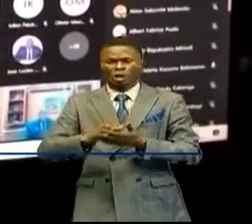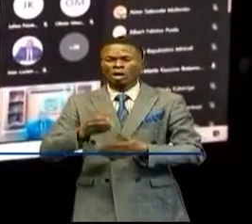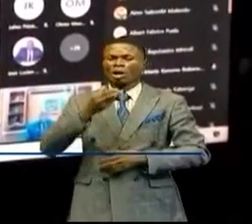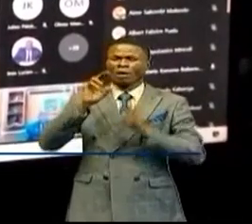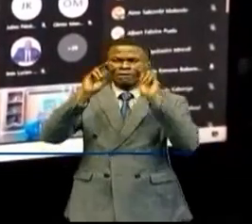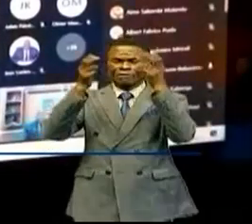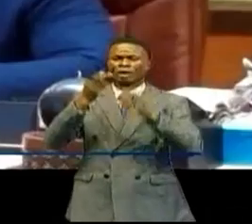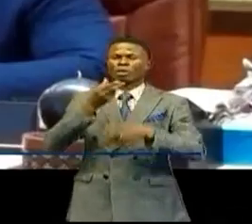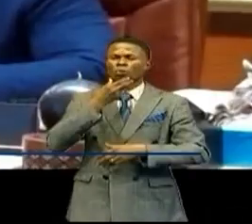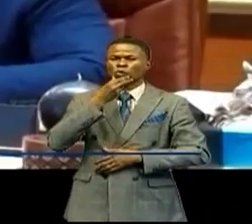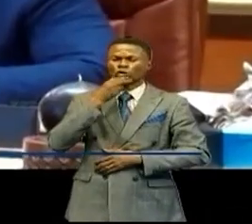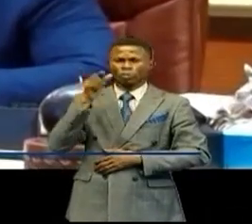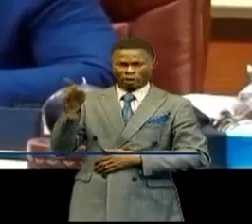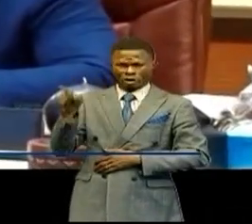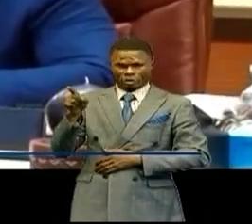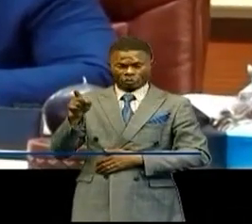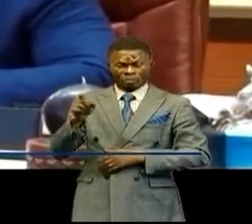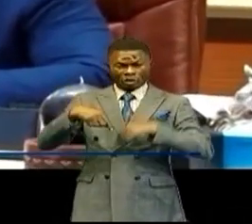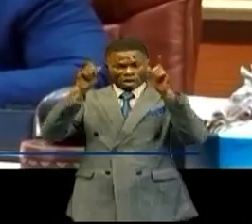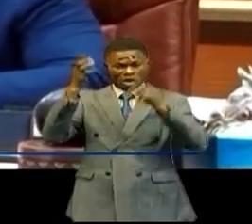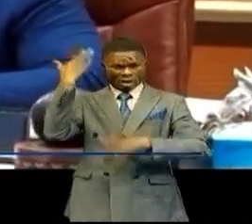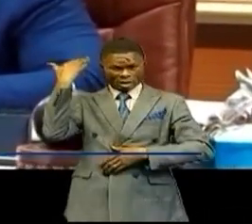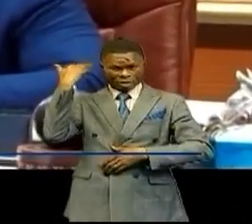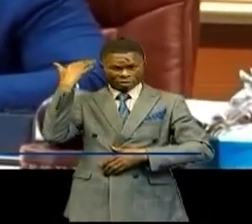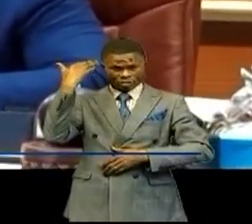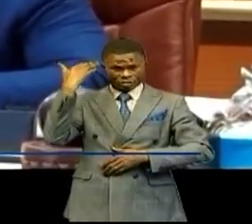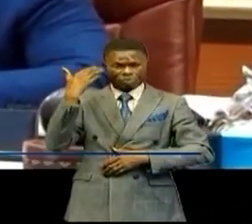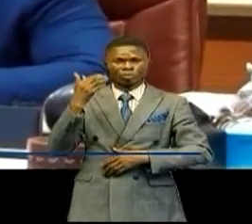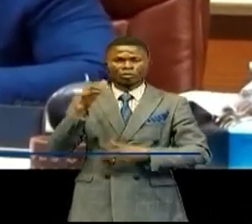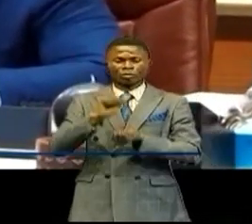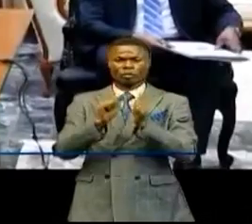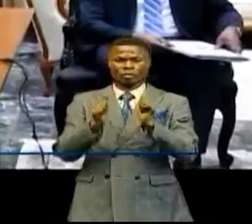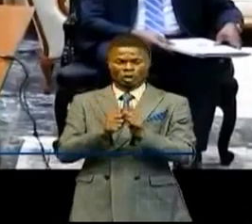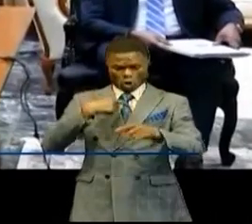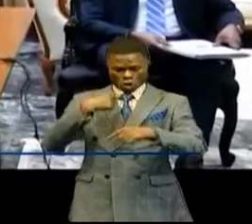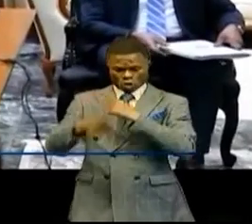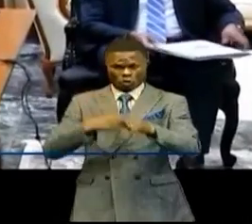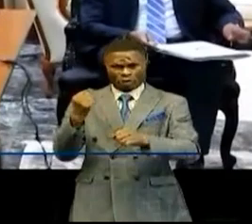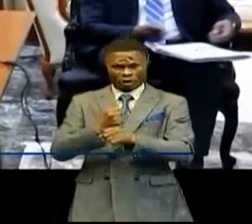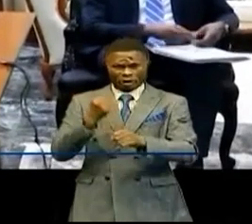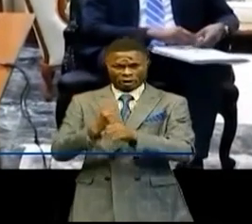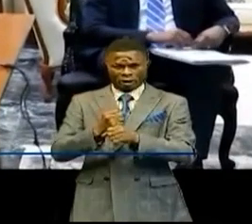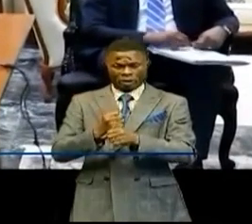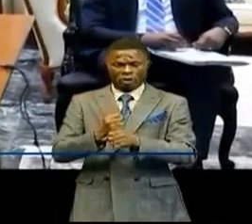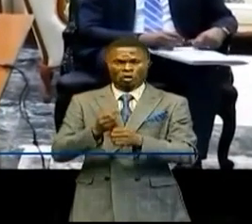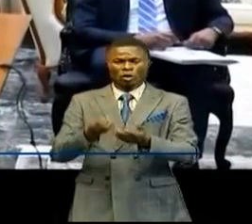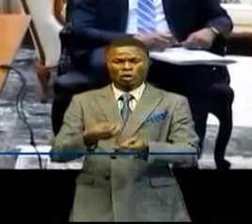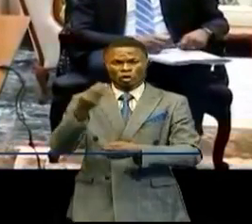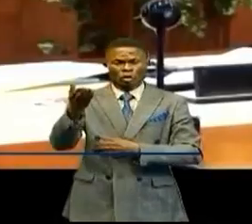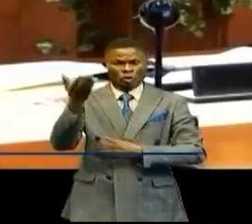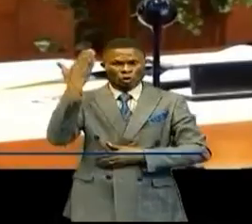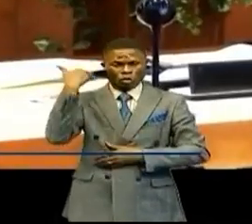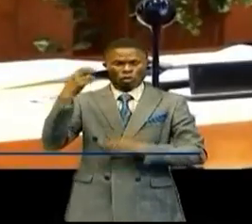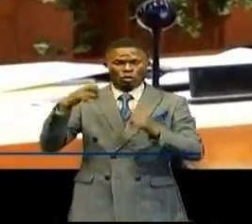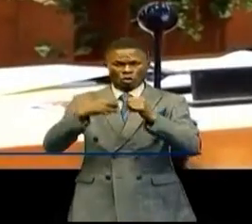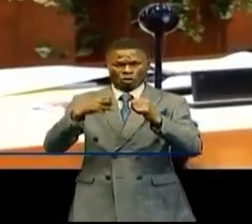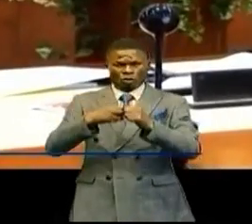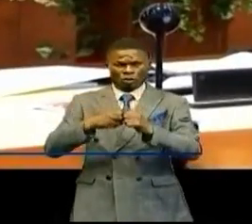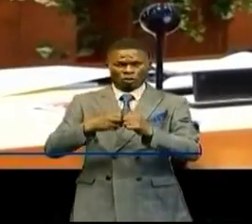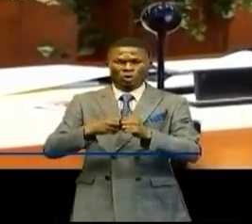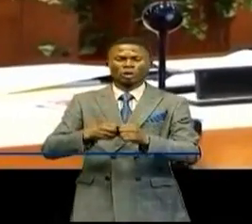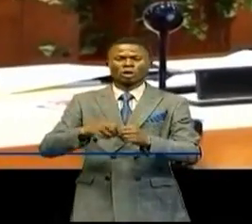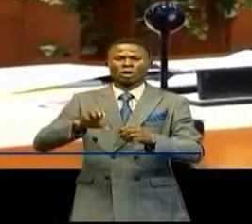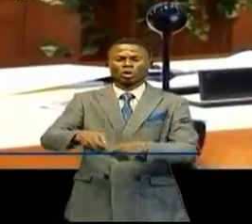à dp toutes ces années là kf et conditionne les lancements de travaux visant la production d'électricité de la centrale